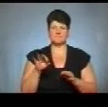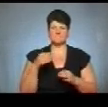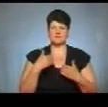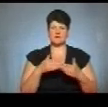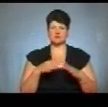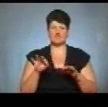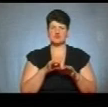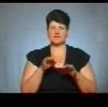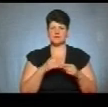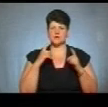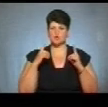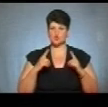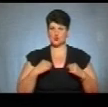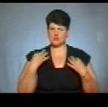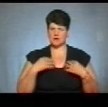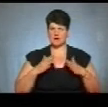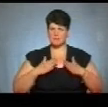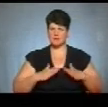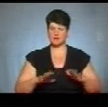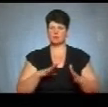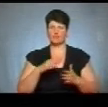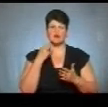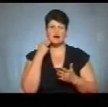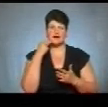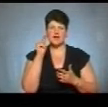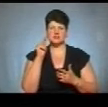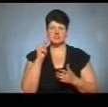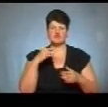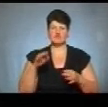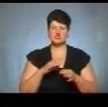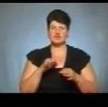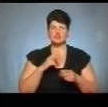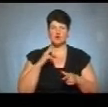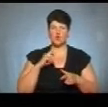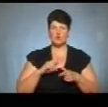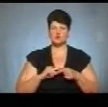сорочках і платтях. В Тернополі відбувся конкурс «Кращий вишиваний костюм».